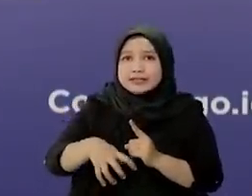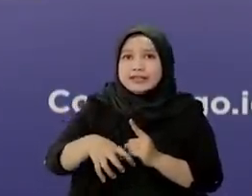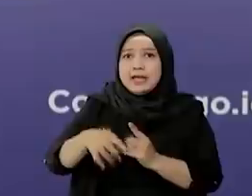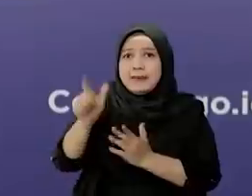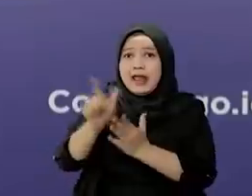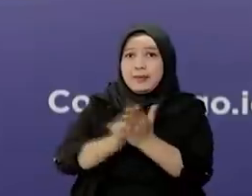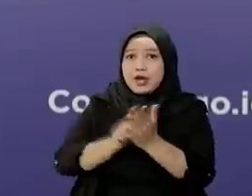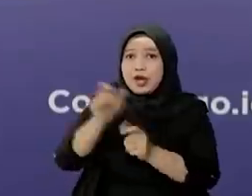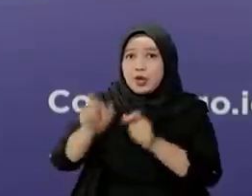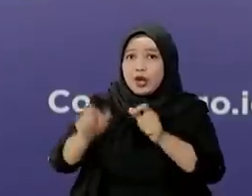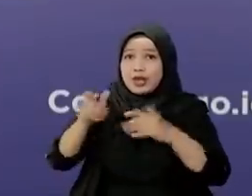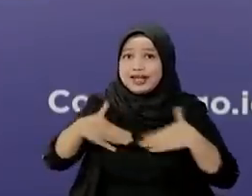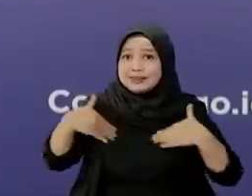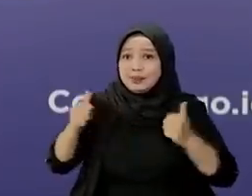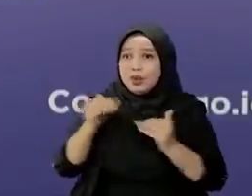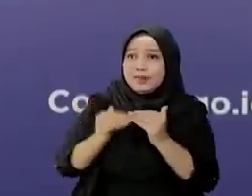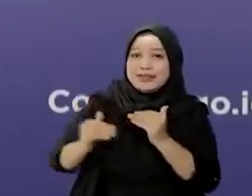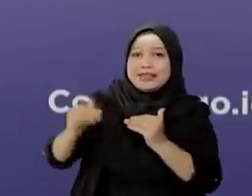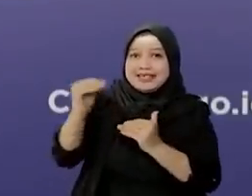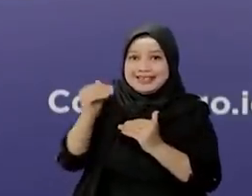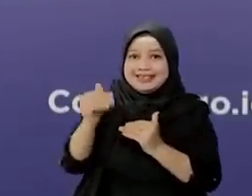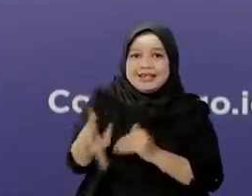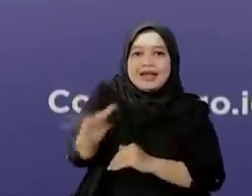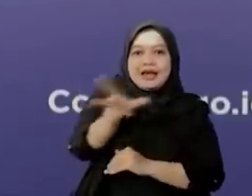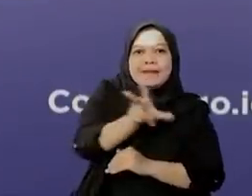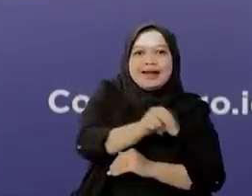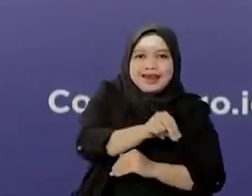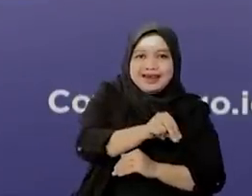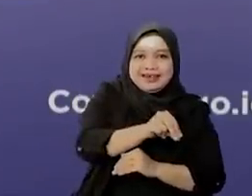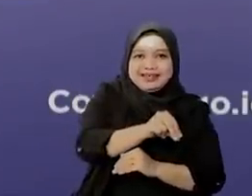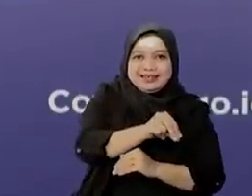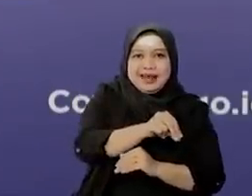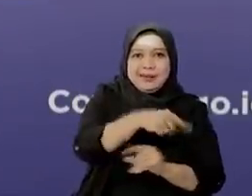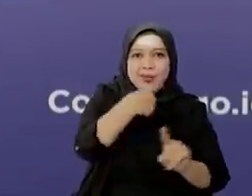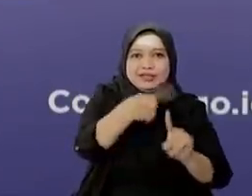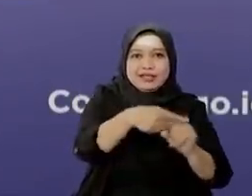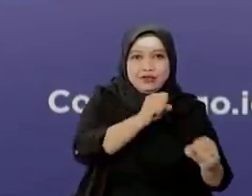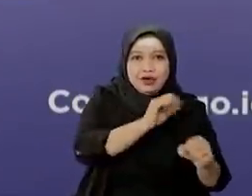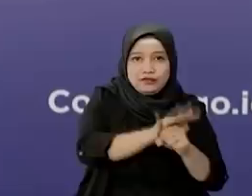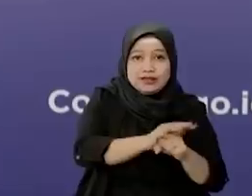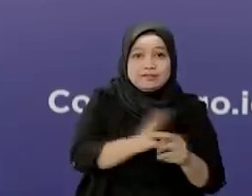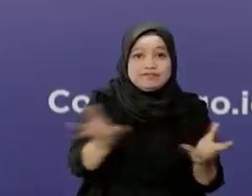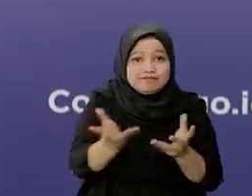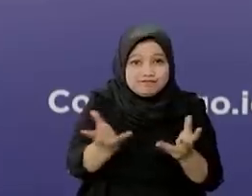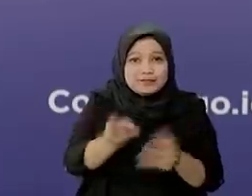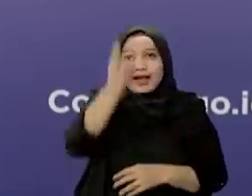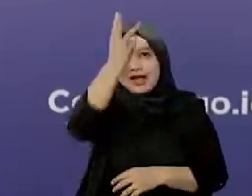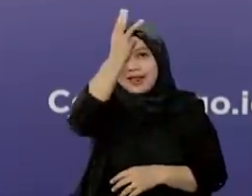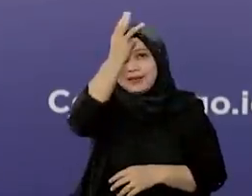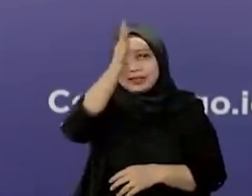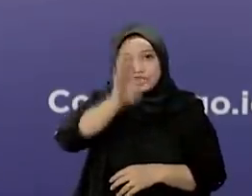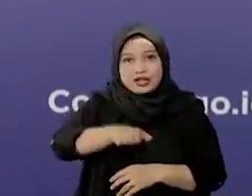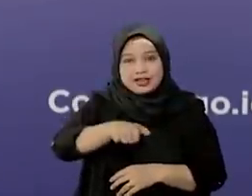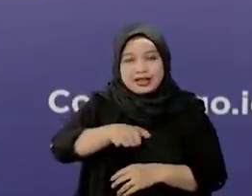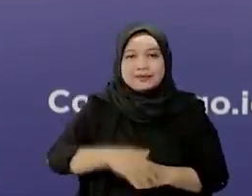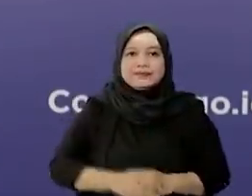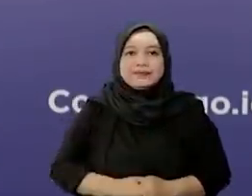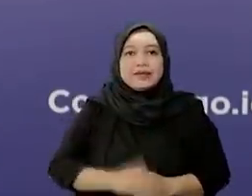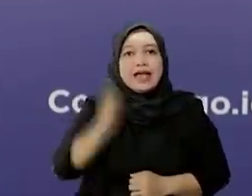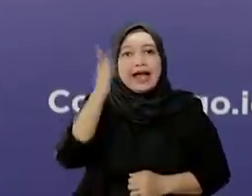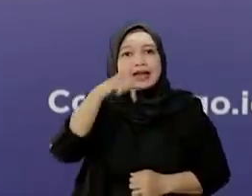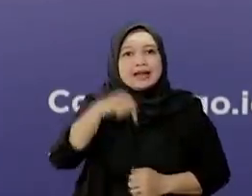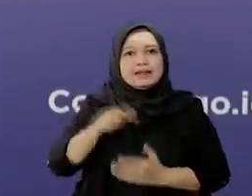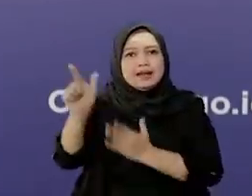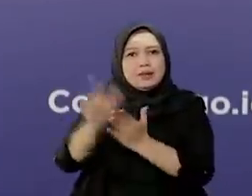lebih banyak dibanding dengan kasus baru Yang dilaporkan diantaranya adalah Kalimantan Selatan hari ini